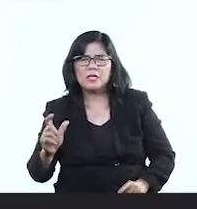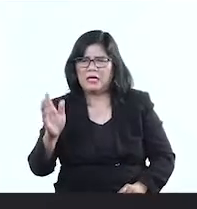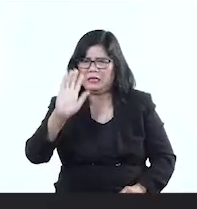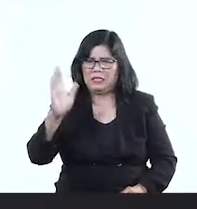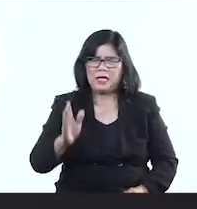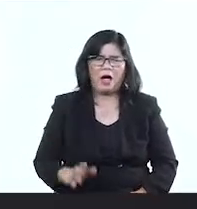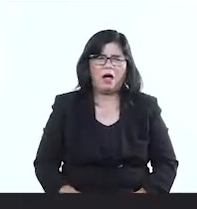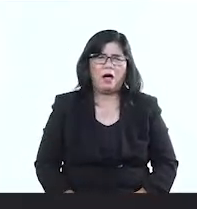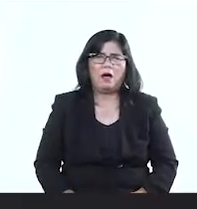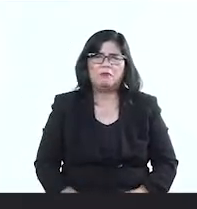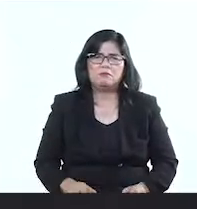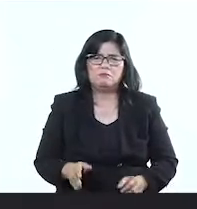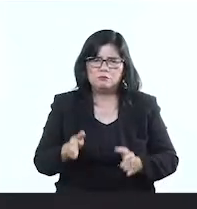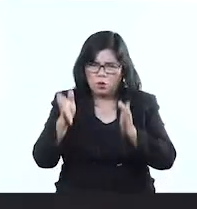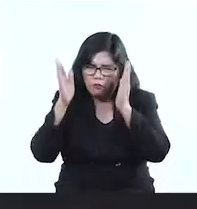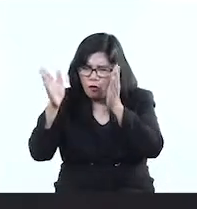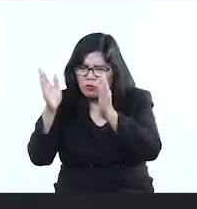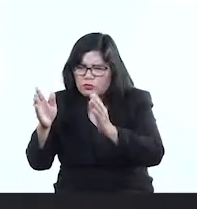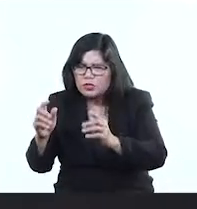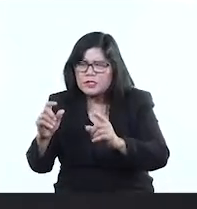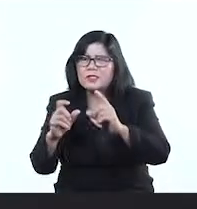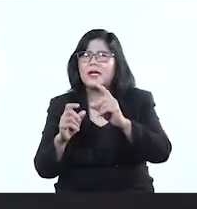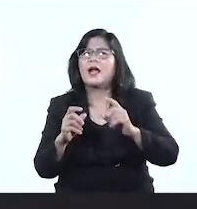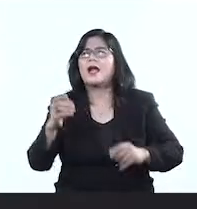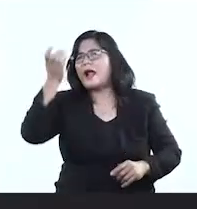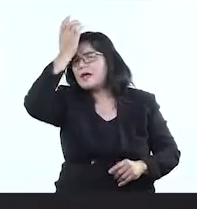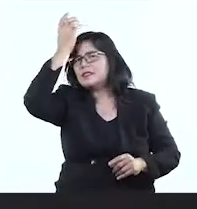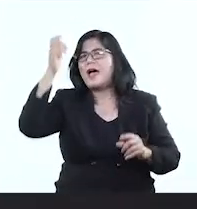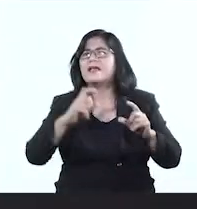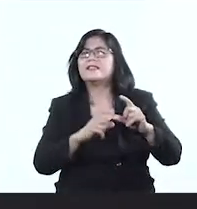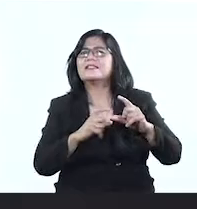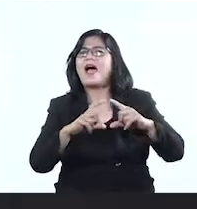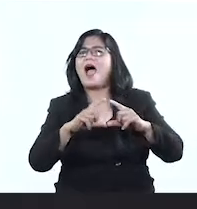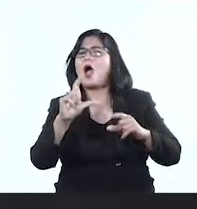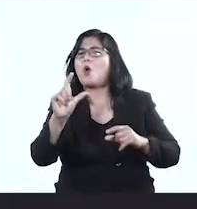Saul makanya dia bilang aku tidak akan menjamah orang itu anu rapih